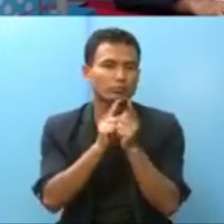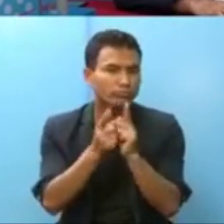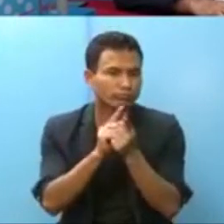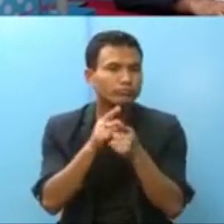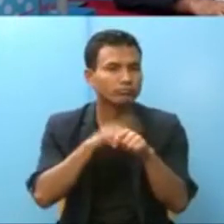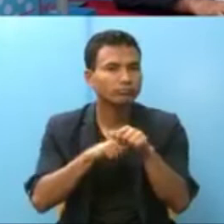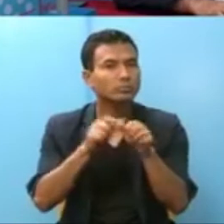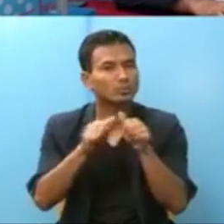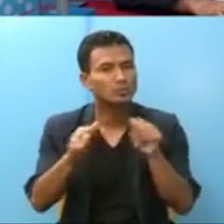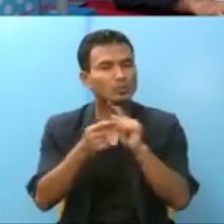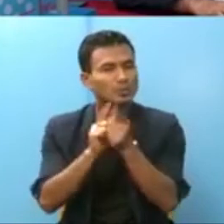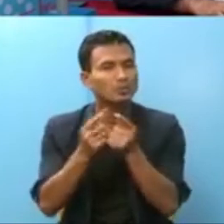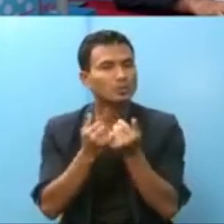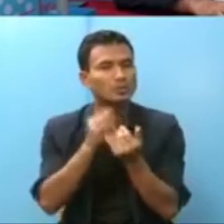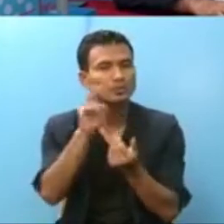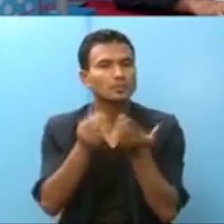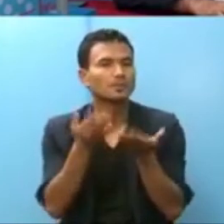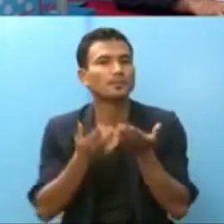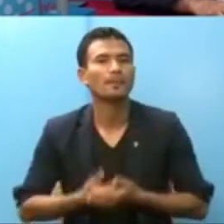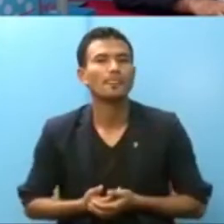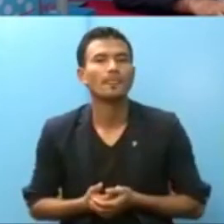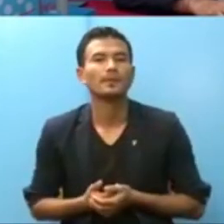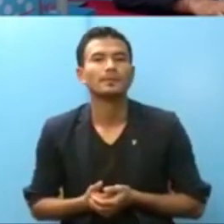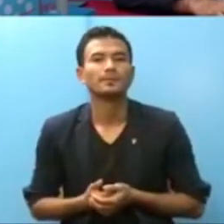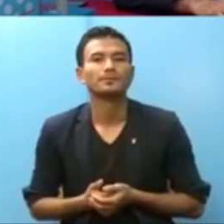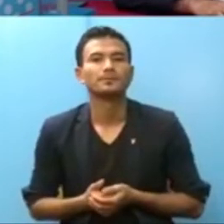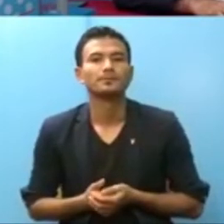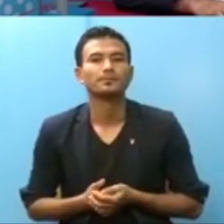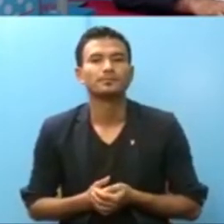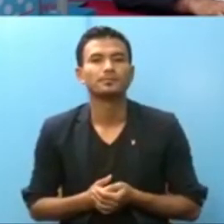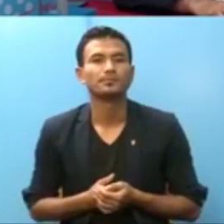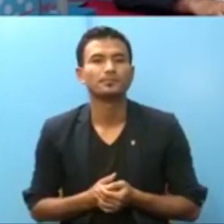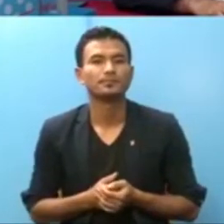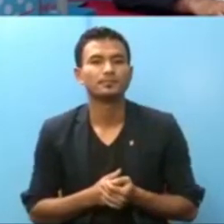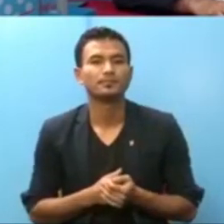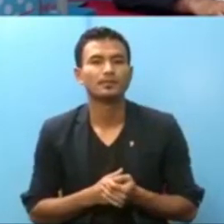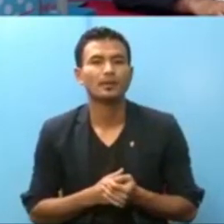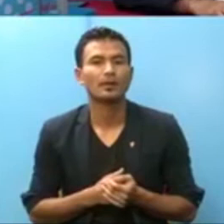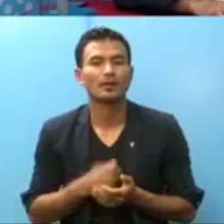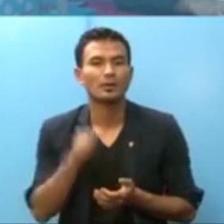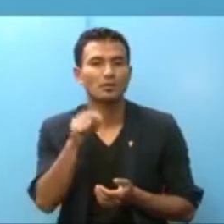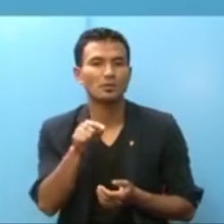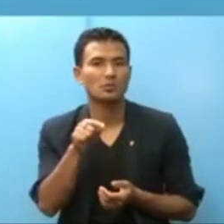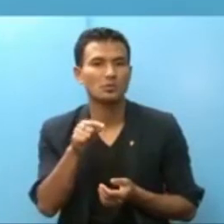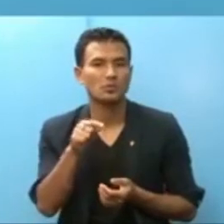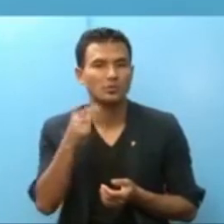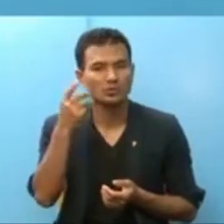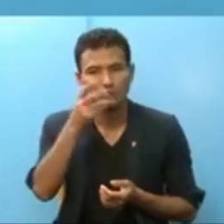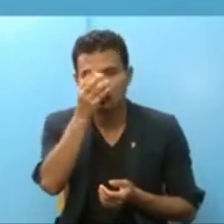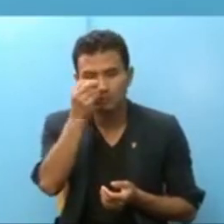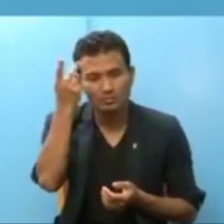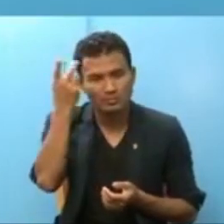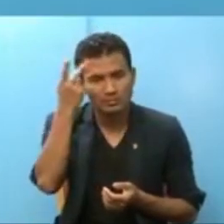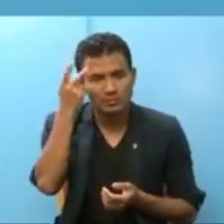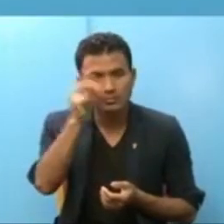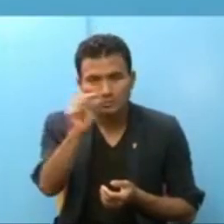रहे रहाली किती समय साथ इक्षब बनावने की यो स्टिग्मा को कुरा तक